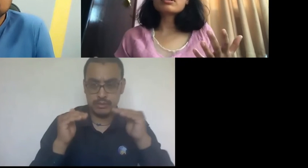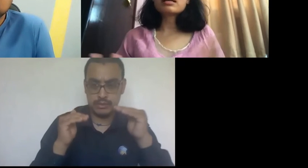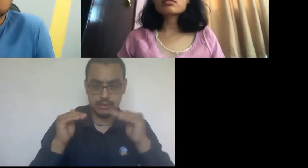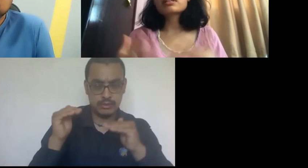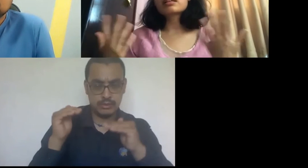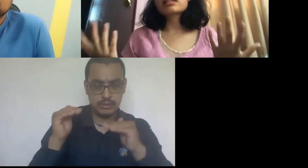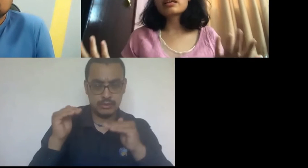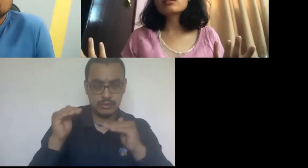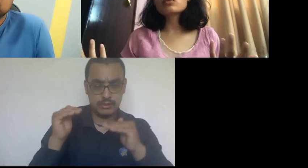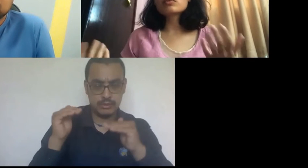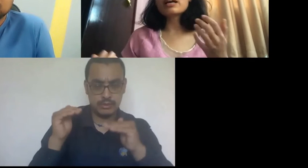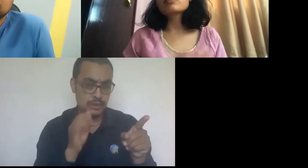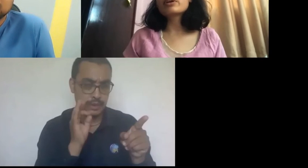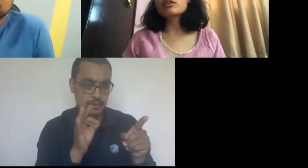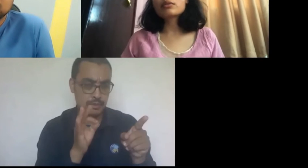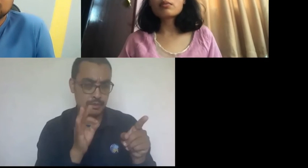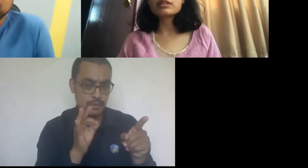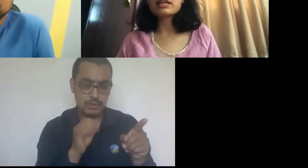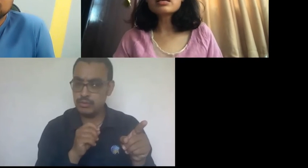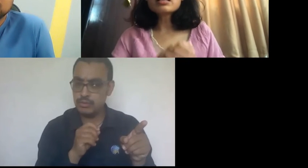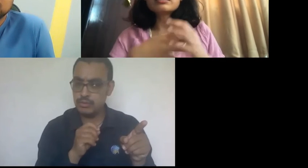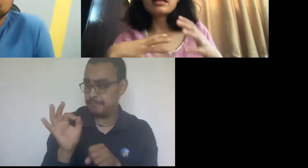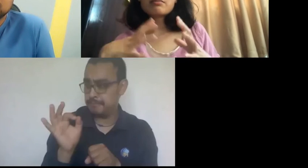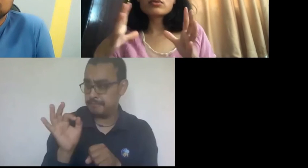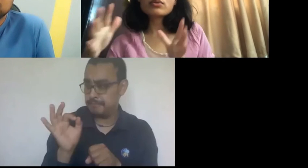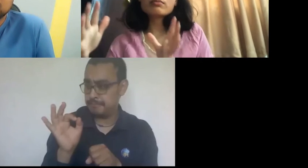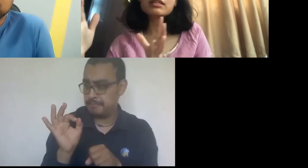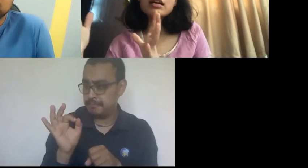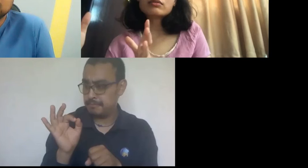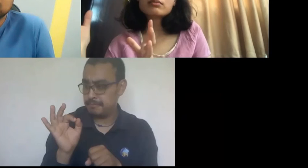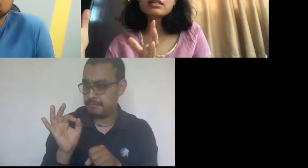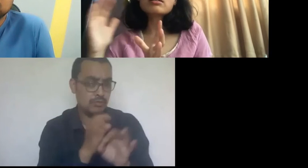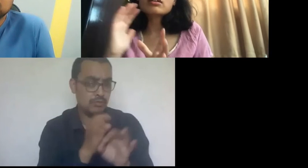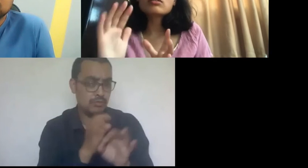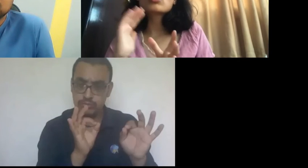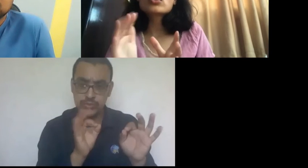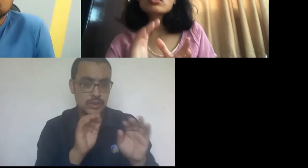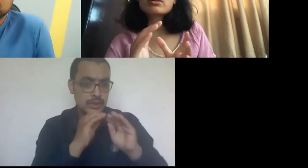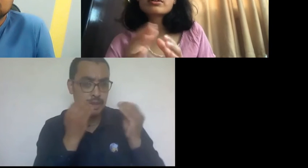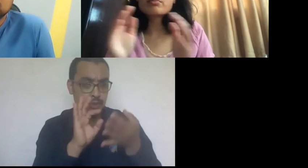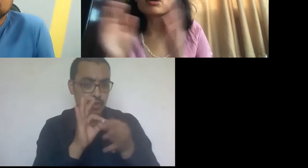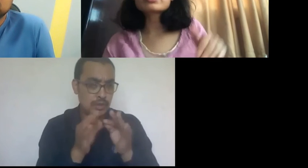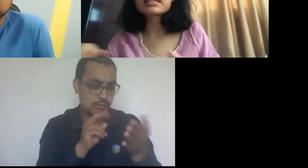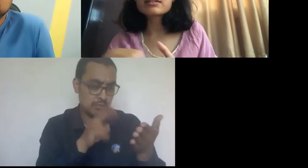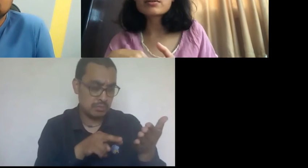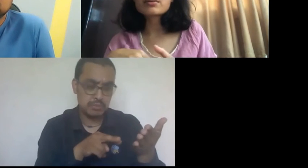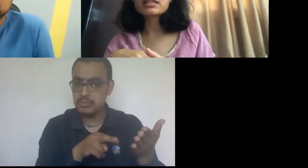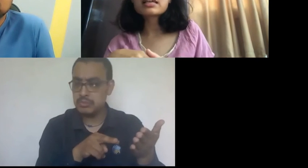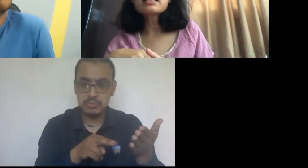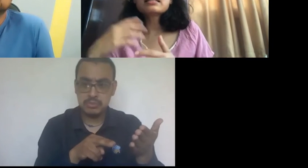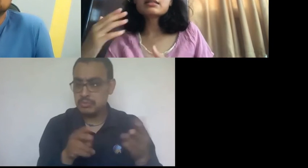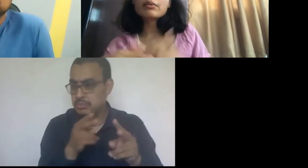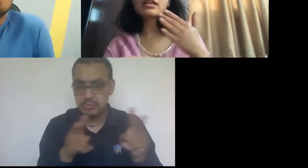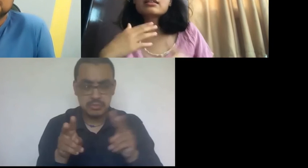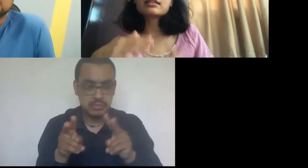राम्रो गरिरहेछ, उसले चाहिँ एकदम ऊ राम्रो भइरहेको छ भन्दाखेरि, धेरै हामीले सोसियल मिडियाहरूमा चाहिँ अलिकति कन्ट्रोल गर्यो होइन, बााउन्ड्री सेट गर्यो भने